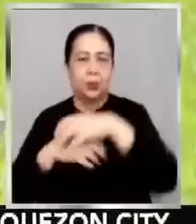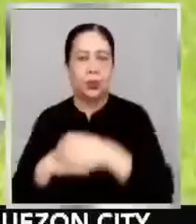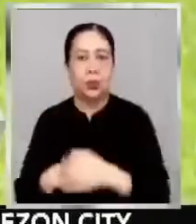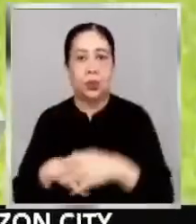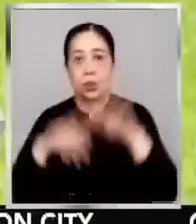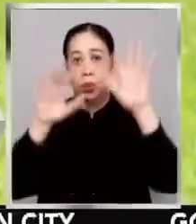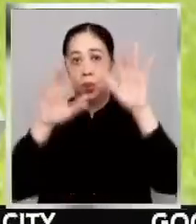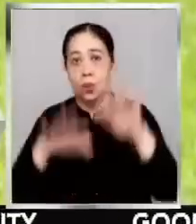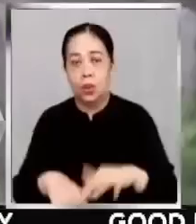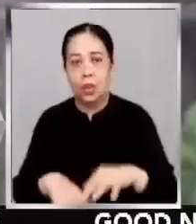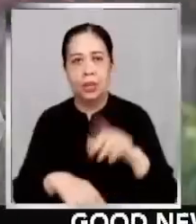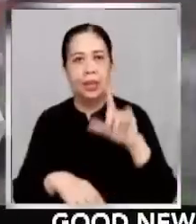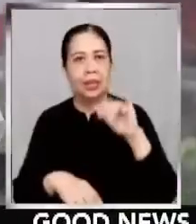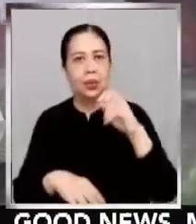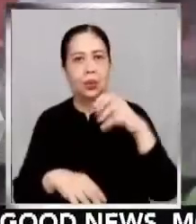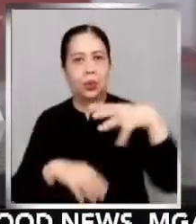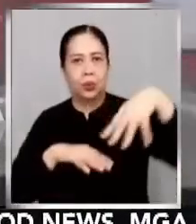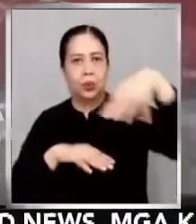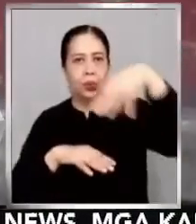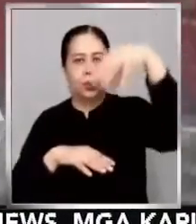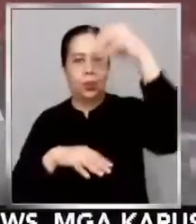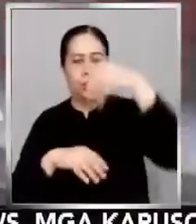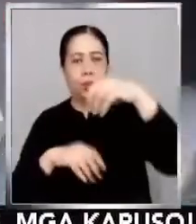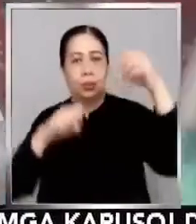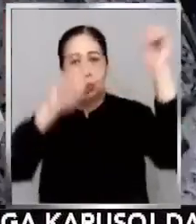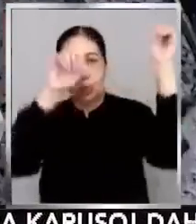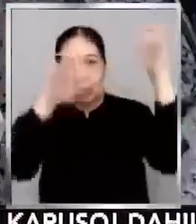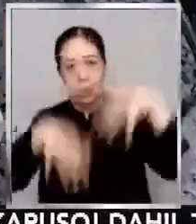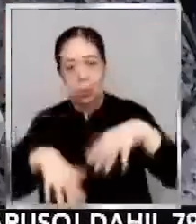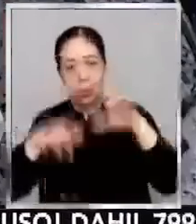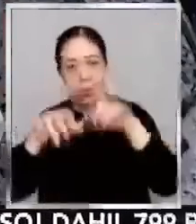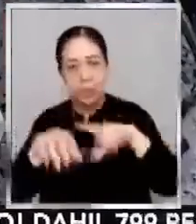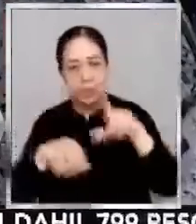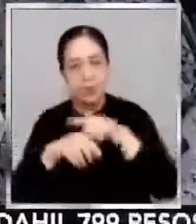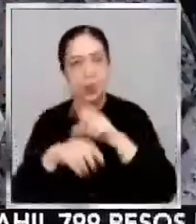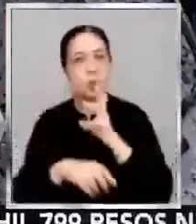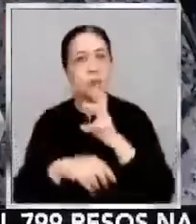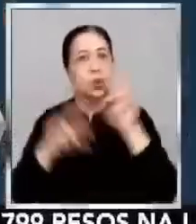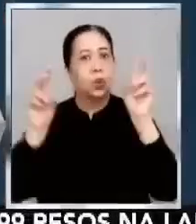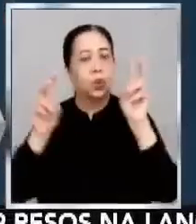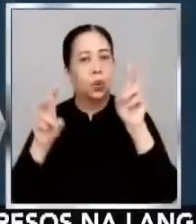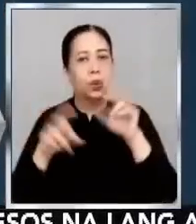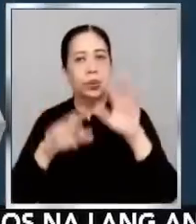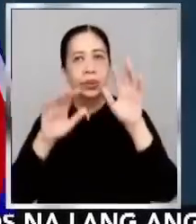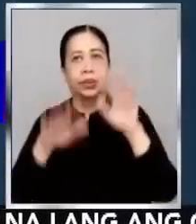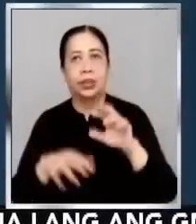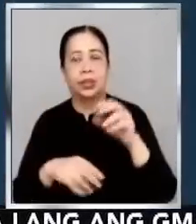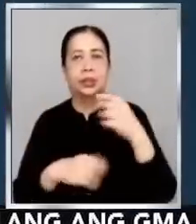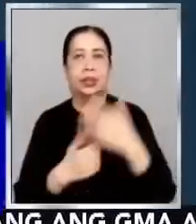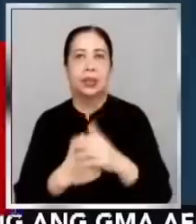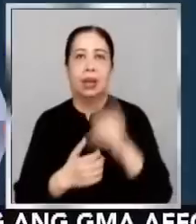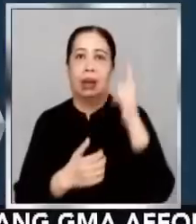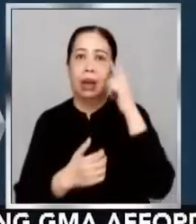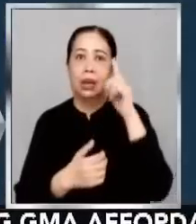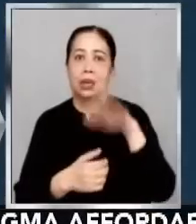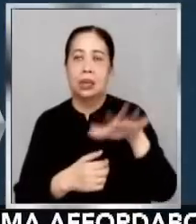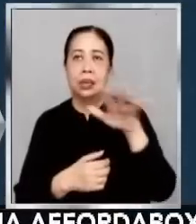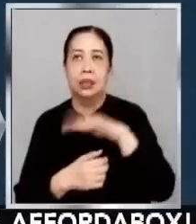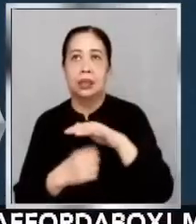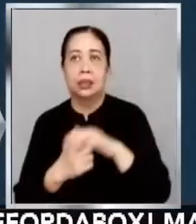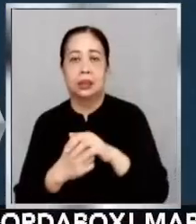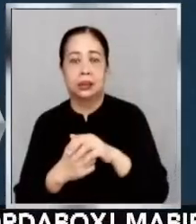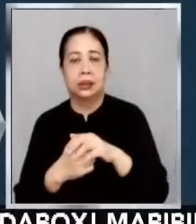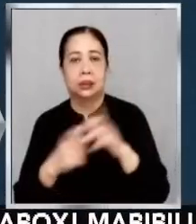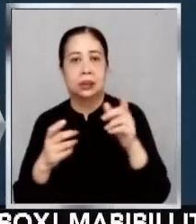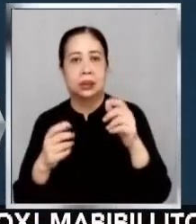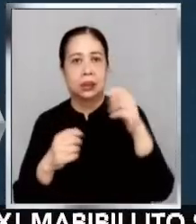liquid precipitation sa ulap. Pag bumagsak ito sa lupa bilang tubig, ang tawag dito ay rain o ulan. Akala ng marami, ang hugis ng ulan ay